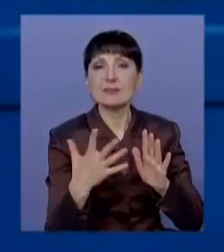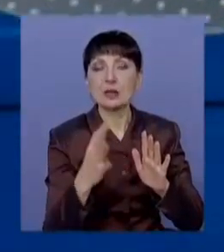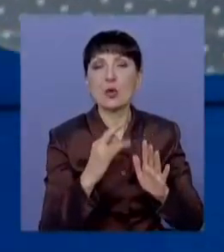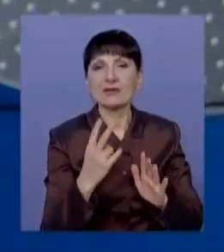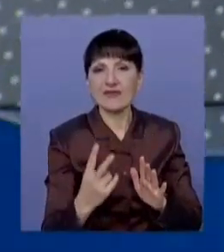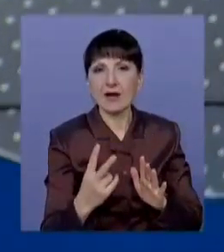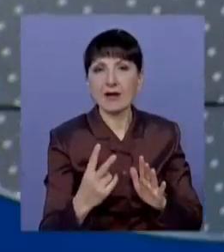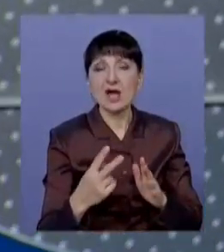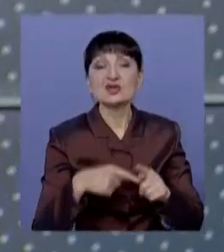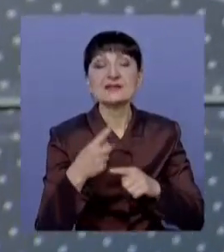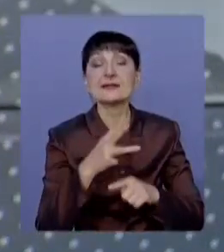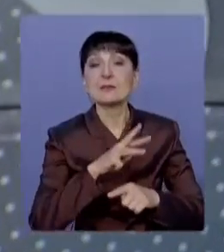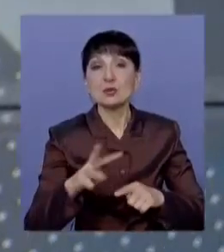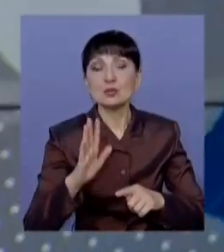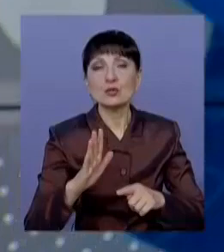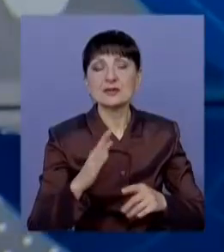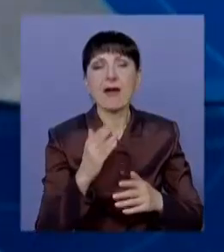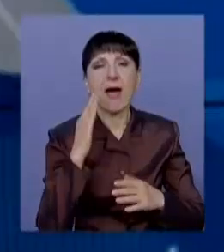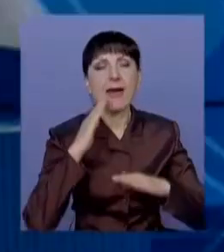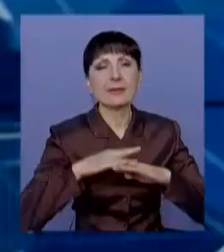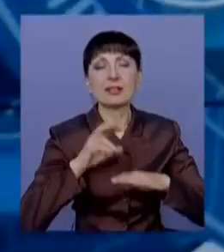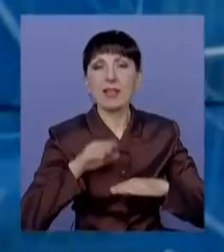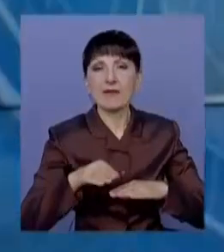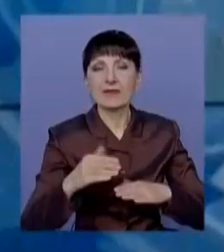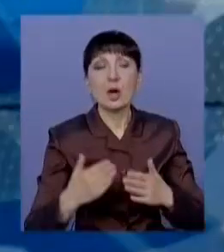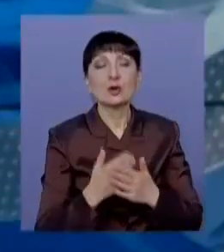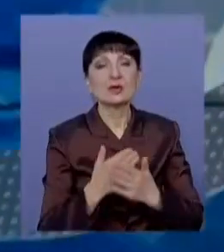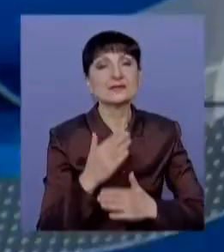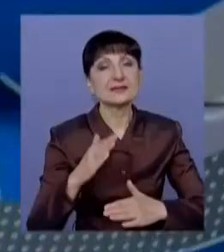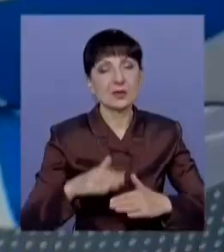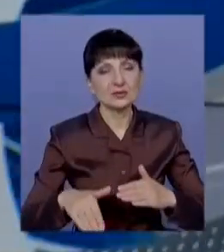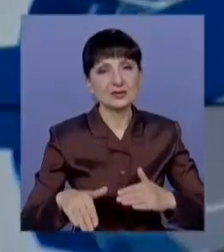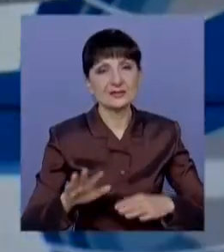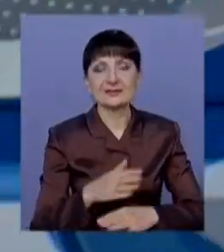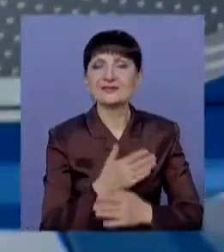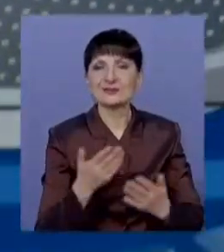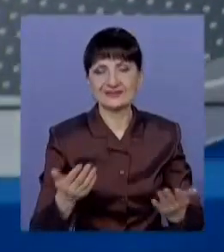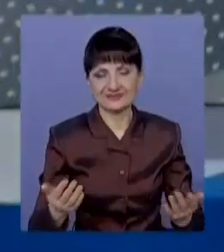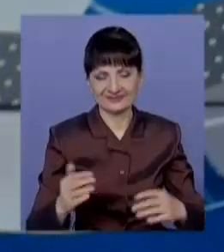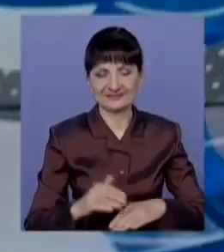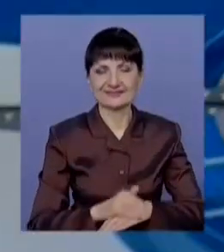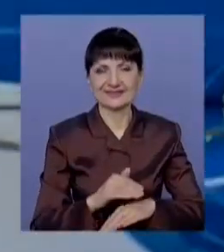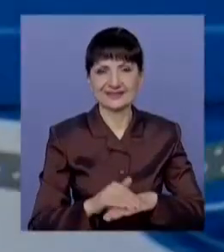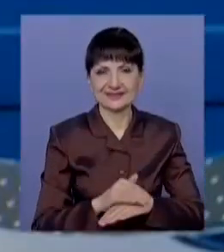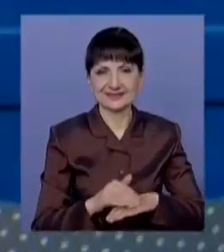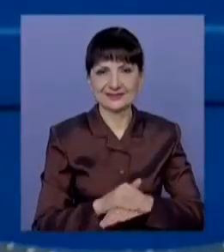8-747-750-2502. Через несколько минут не пропустите программу «Акимат Лайв». Гость студии, исполняющий обязанности заместителя